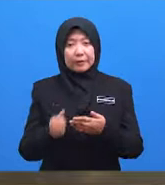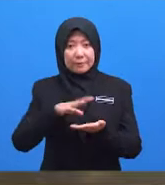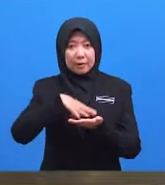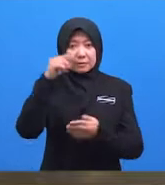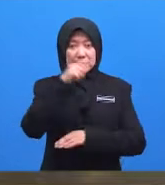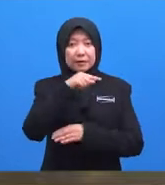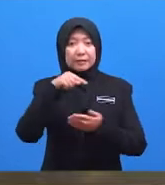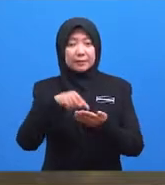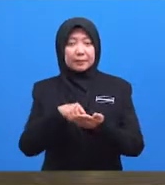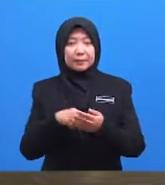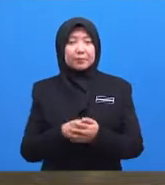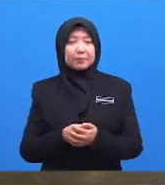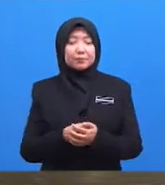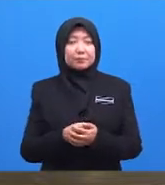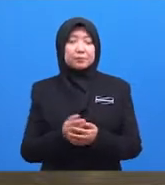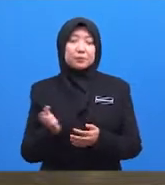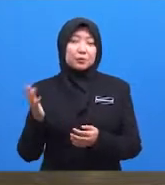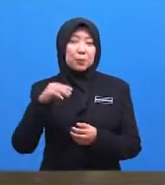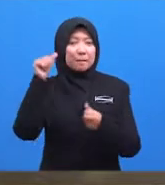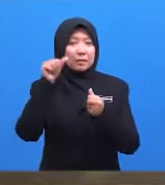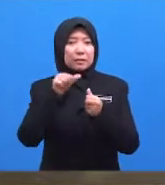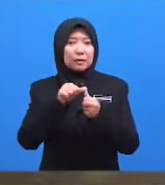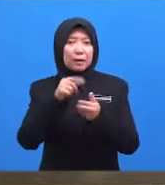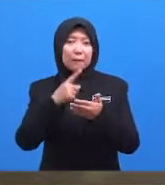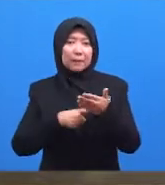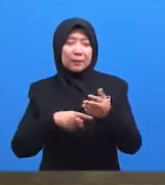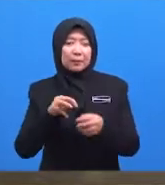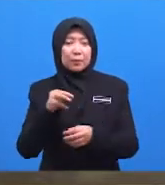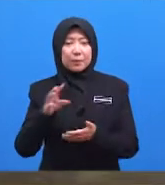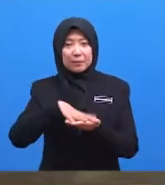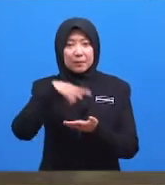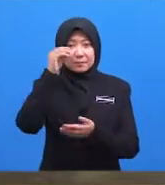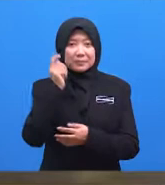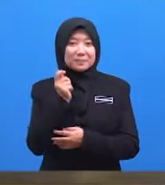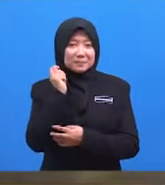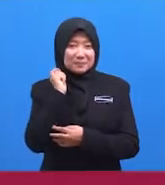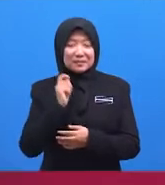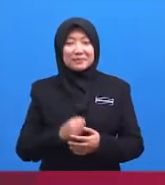pada hari ini, mari ingat semula apa yang murid pelajari sebentar tadi.